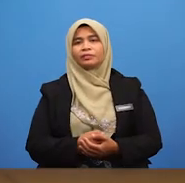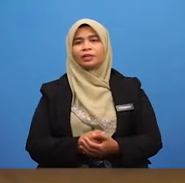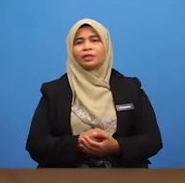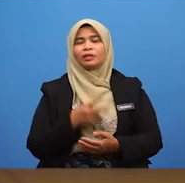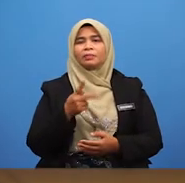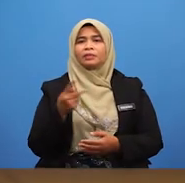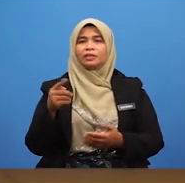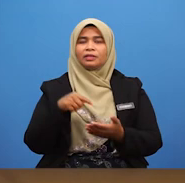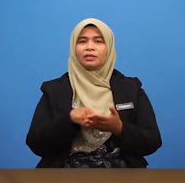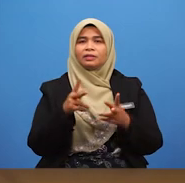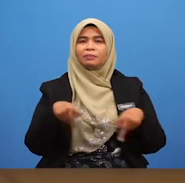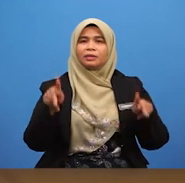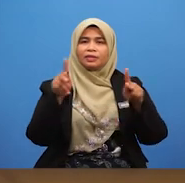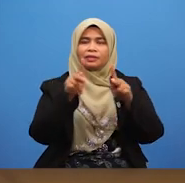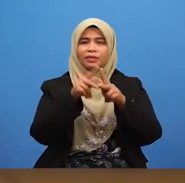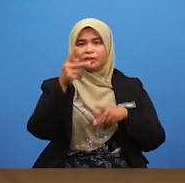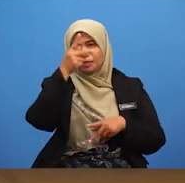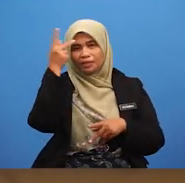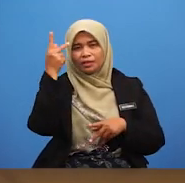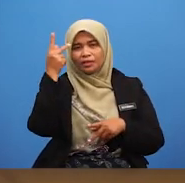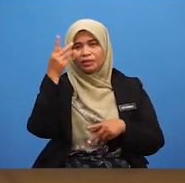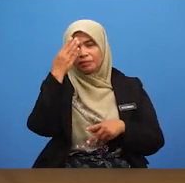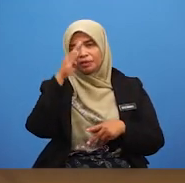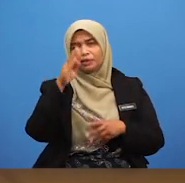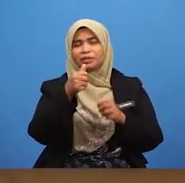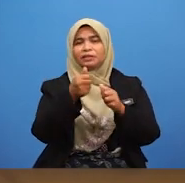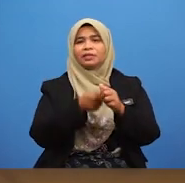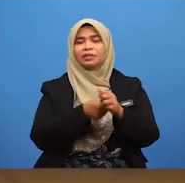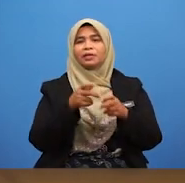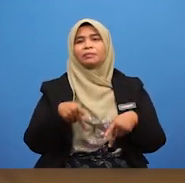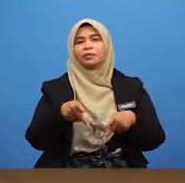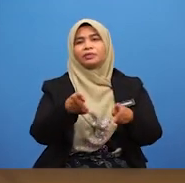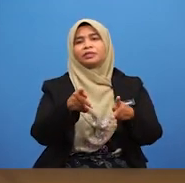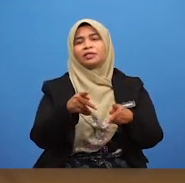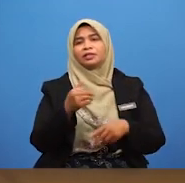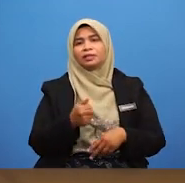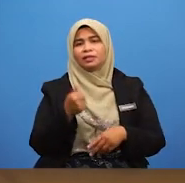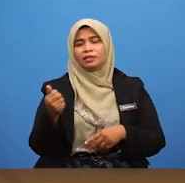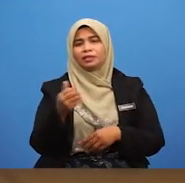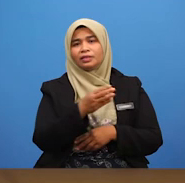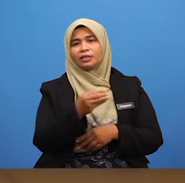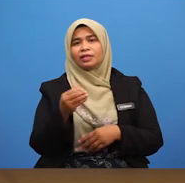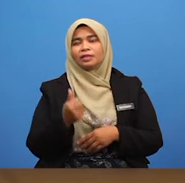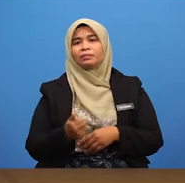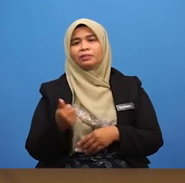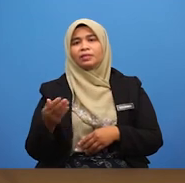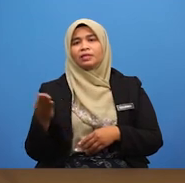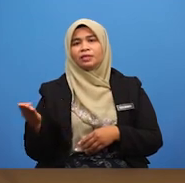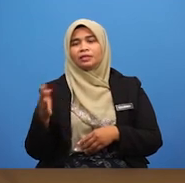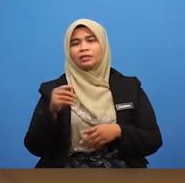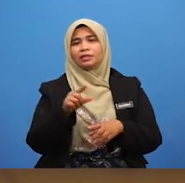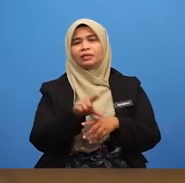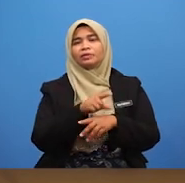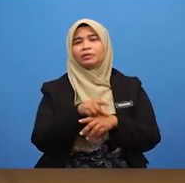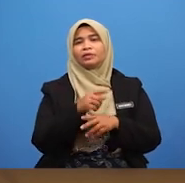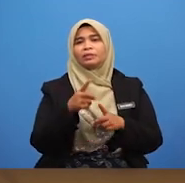Perkara ini penting kerana bagi setiap proses, alatan dan bahan yang digunakan